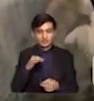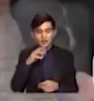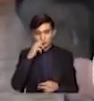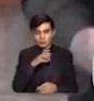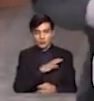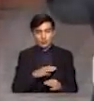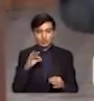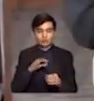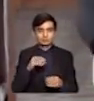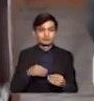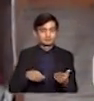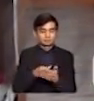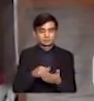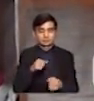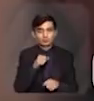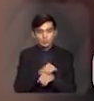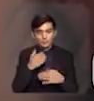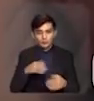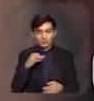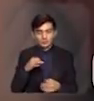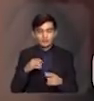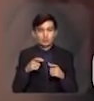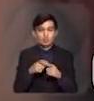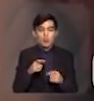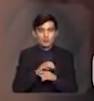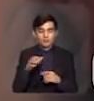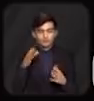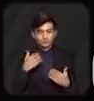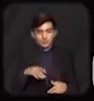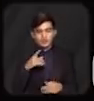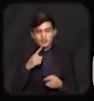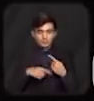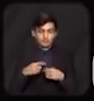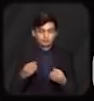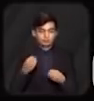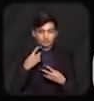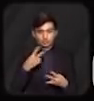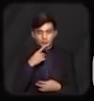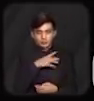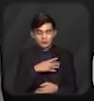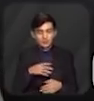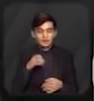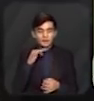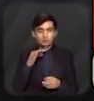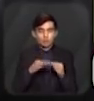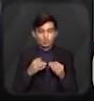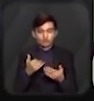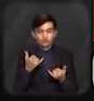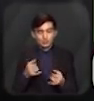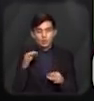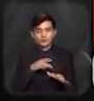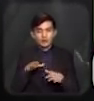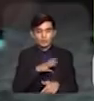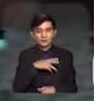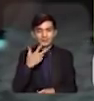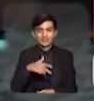хаттама толтырылыпты. Сондықтан бөлім басшысы аналарға атаулы әлеуметтік көмекті қайтарудан басқа амал жоқ екенін айтады. Қазір сотқа ісі түскен